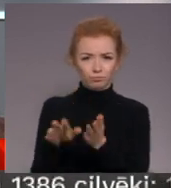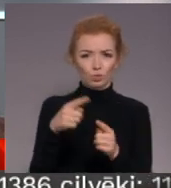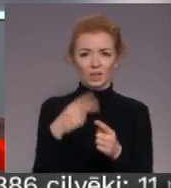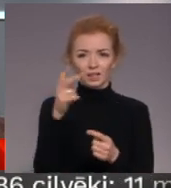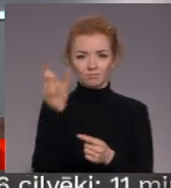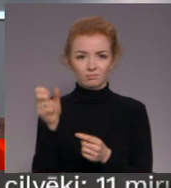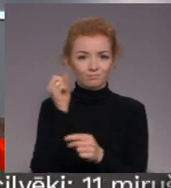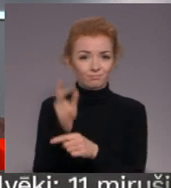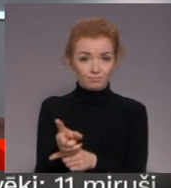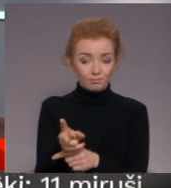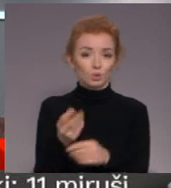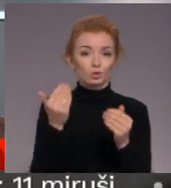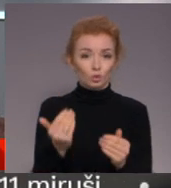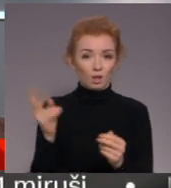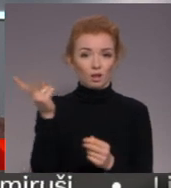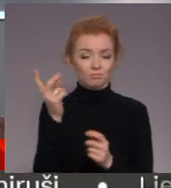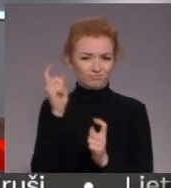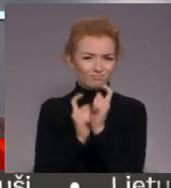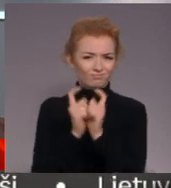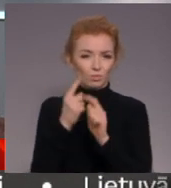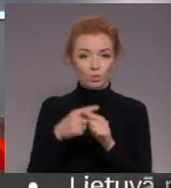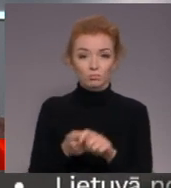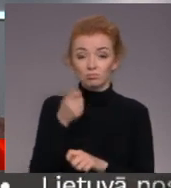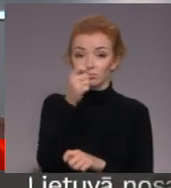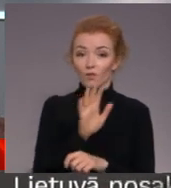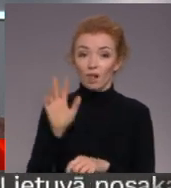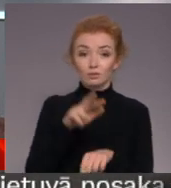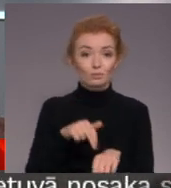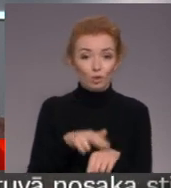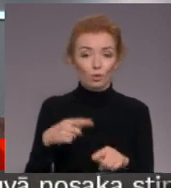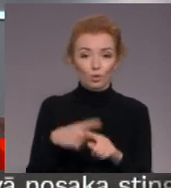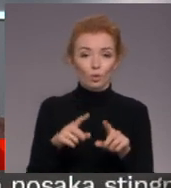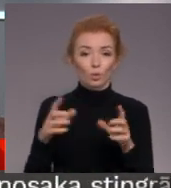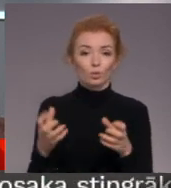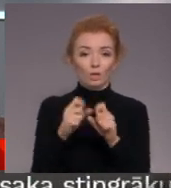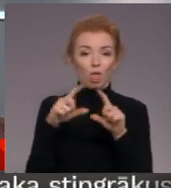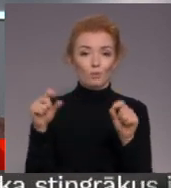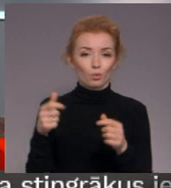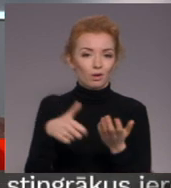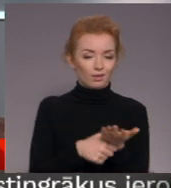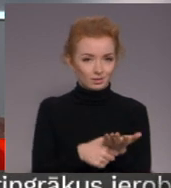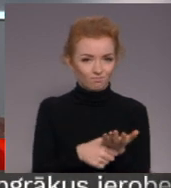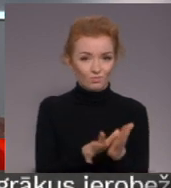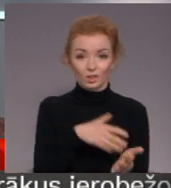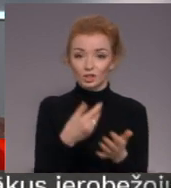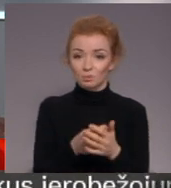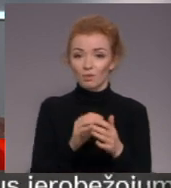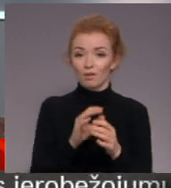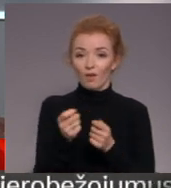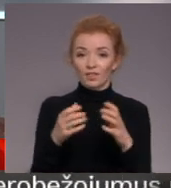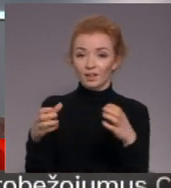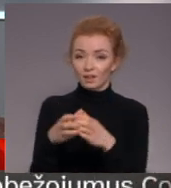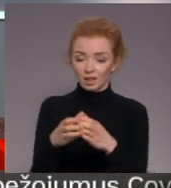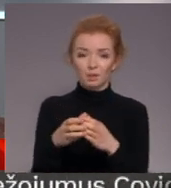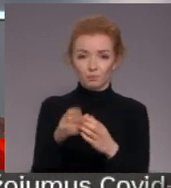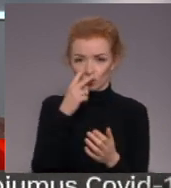izslēgšanu amatu zaudējušie šodien apstrīdējuši un vērsušies valsts policijā un uzņēmumu reģistrā. Līdzinājā vadība notikušo